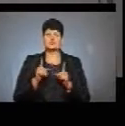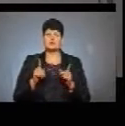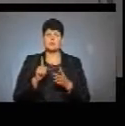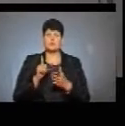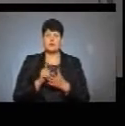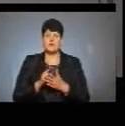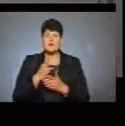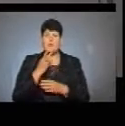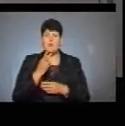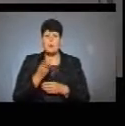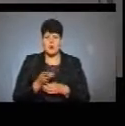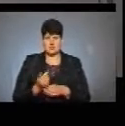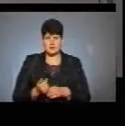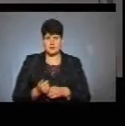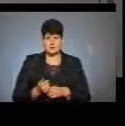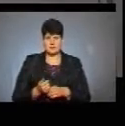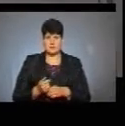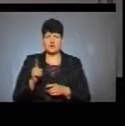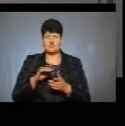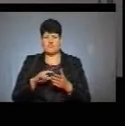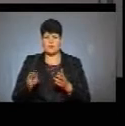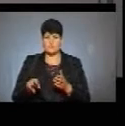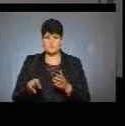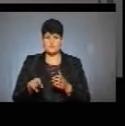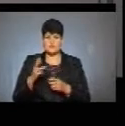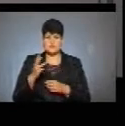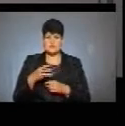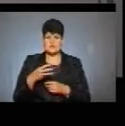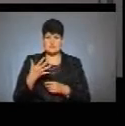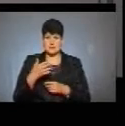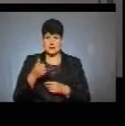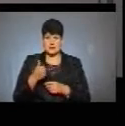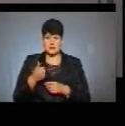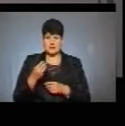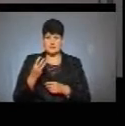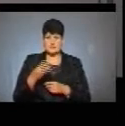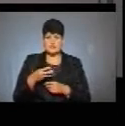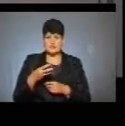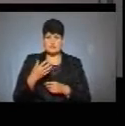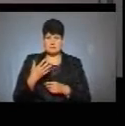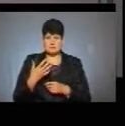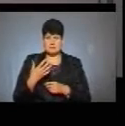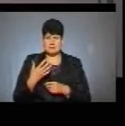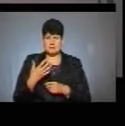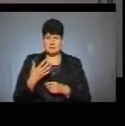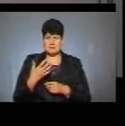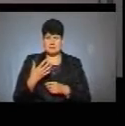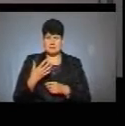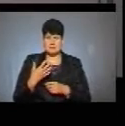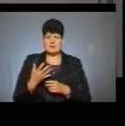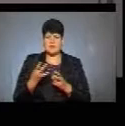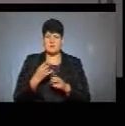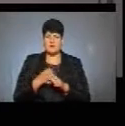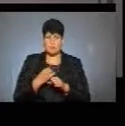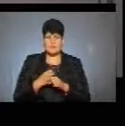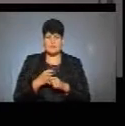повинні побачити і що виключити. З 35 років, 35 треба робити такі профілактичні